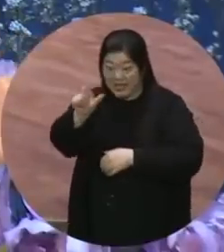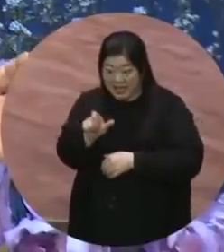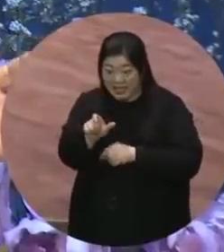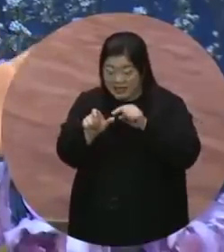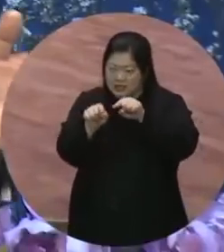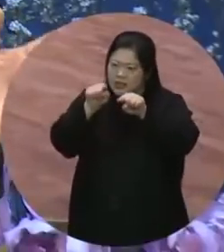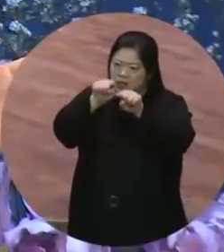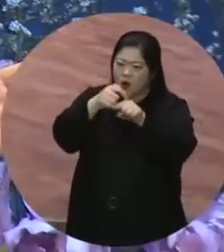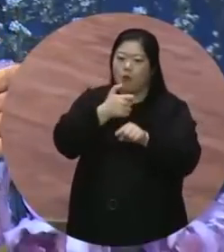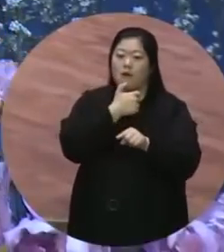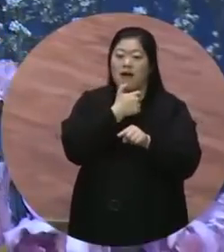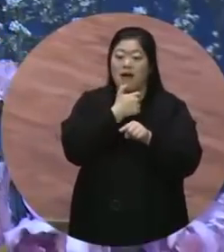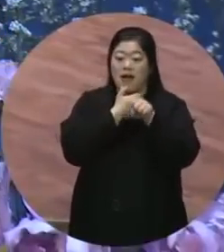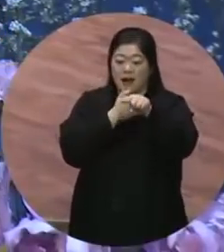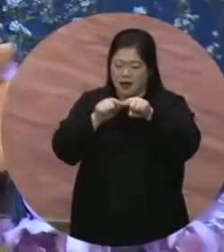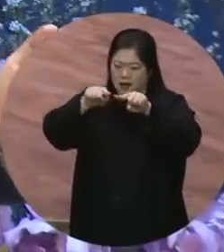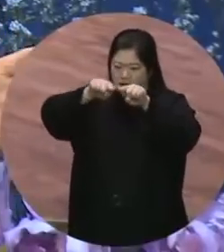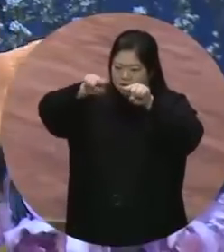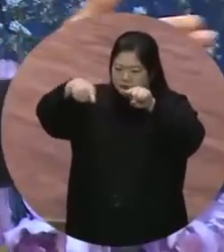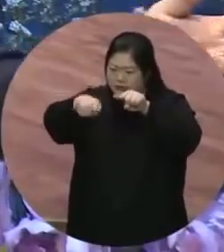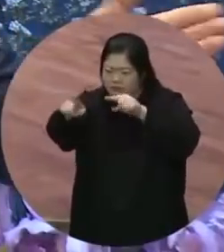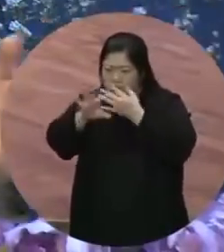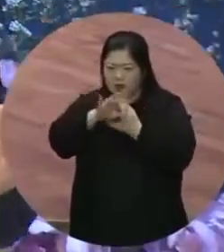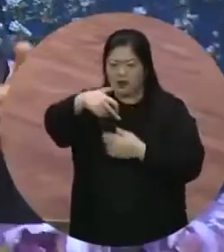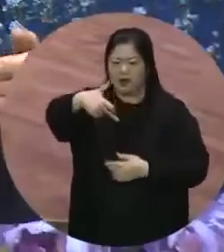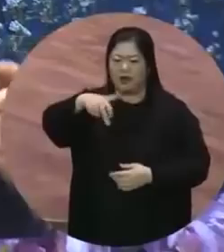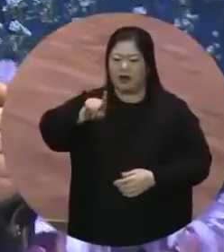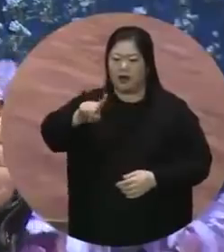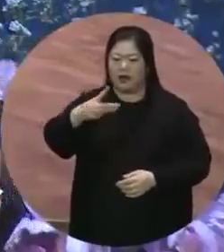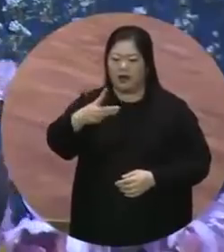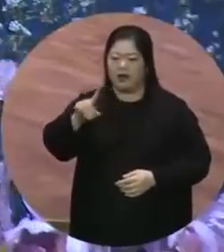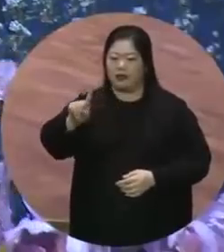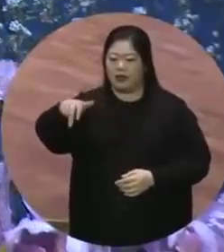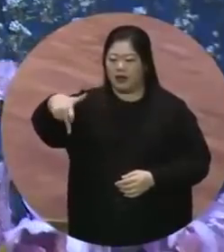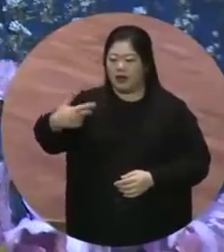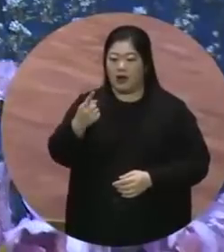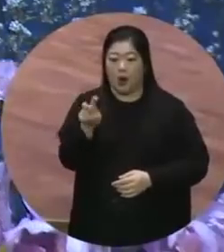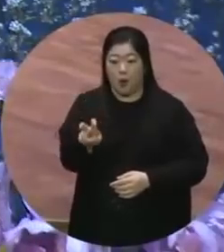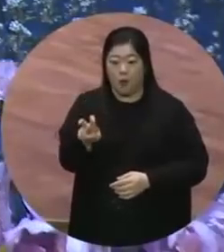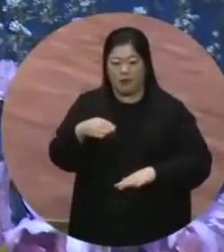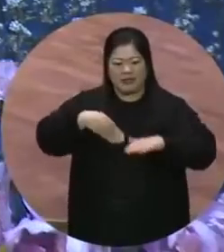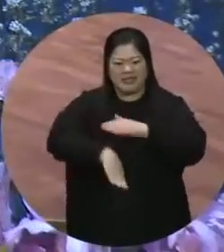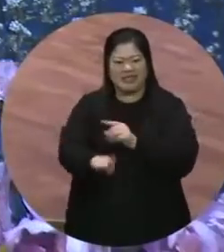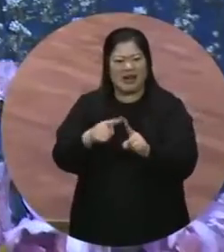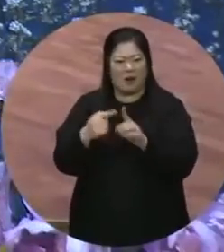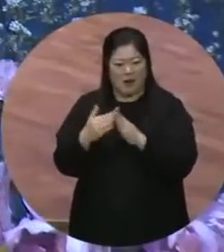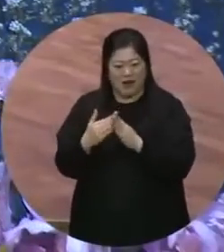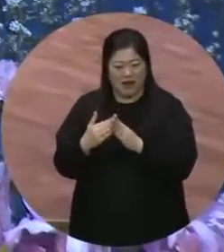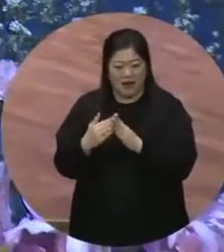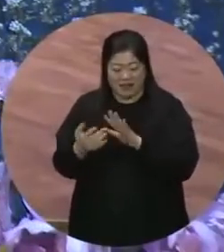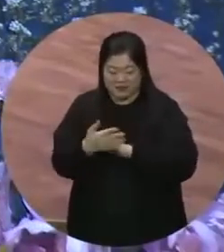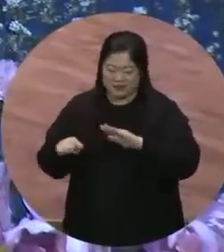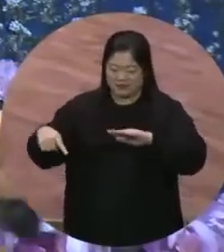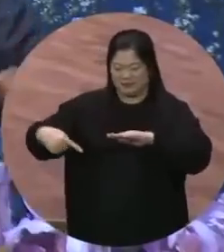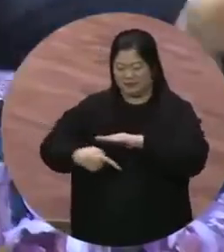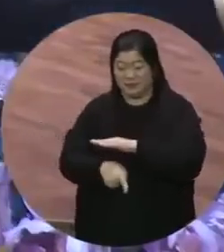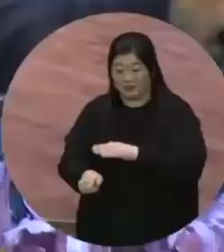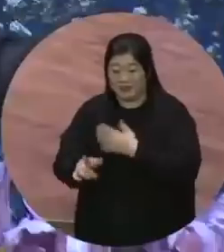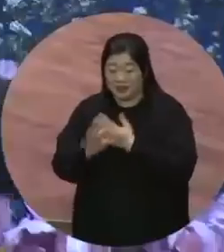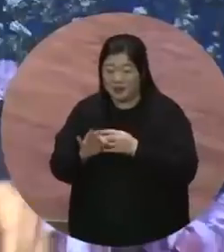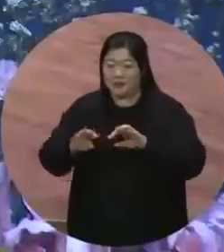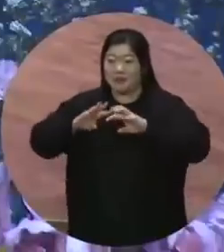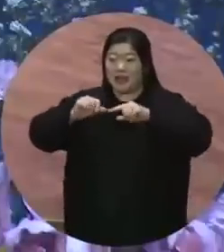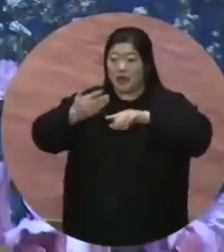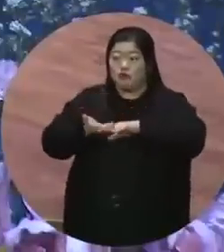하는데 카타콤에 들어가면 얼마나 길이 많아. 이 공격에 들어서 핍박에 잡으러 들어오면 피해버리기 때문에 어디로 간지도